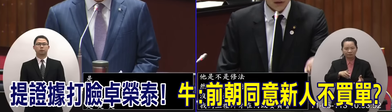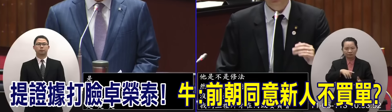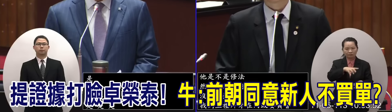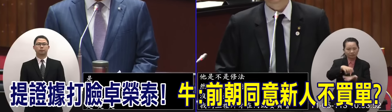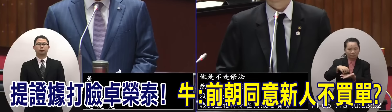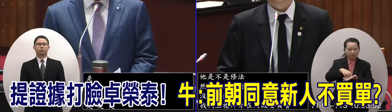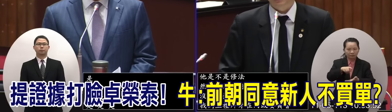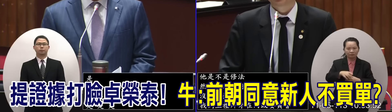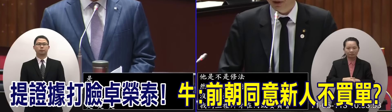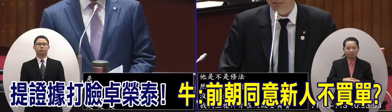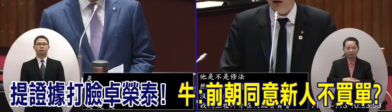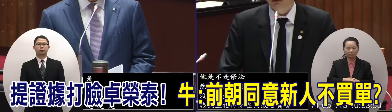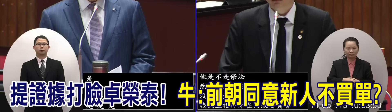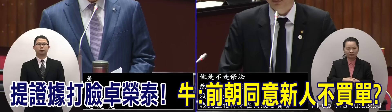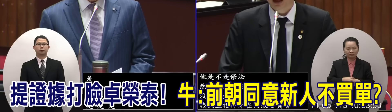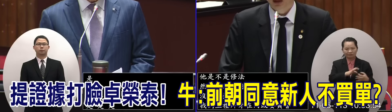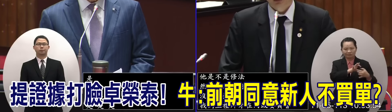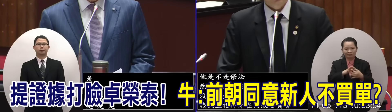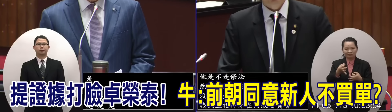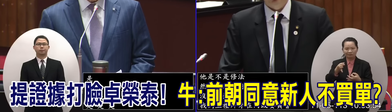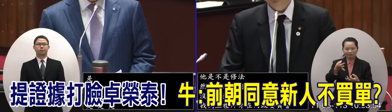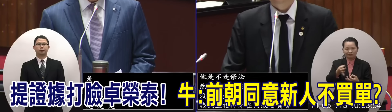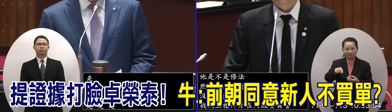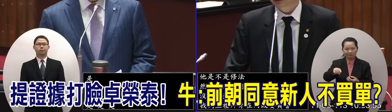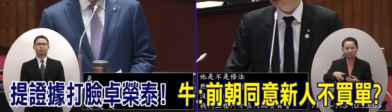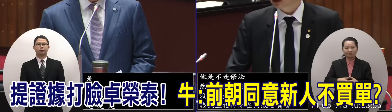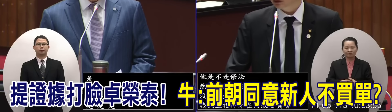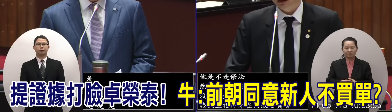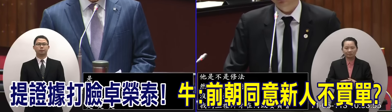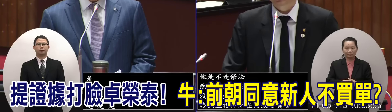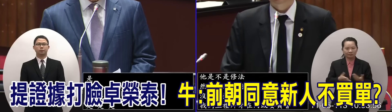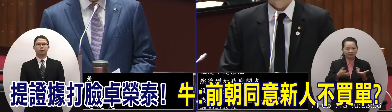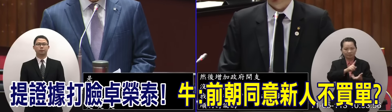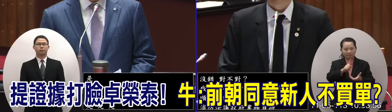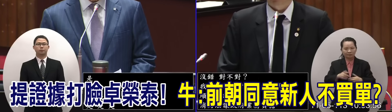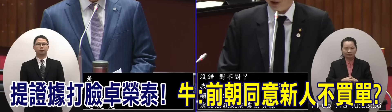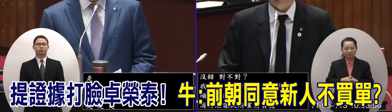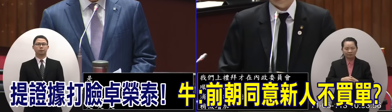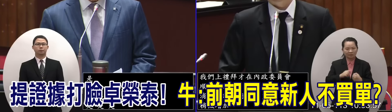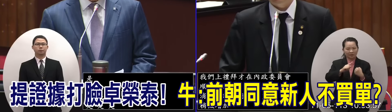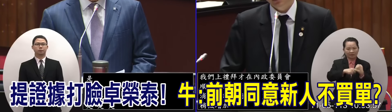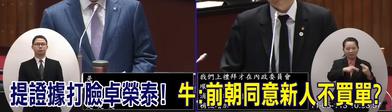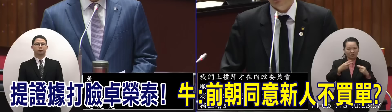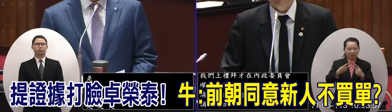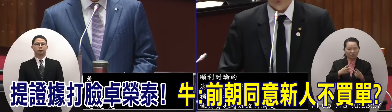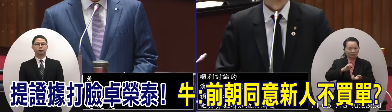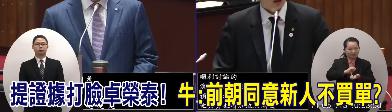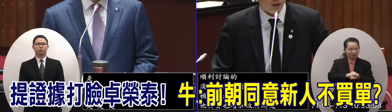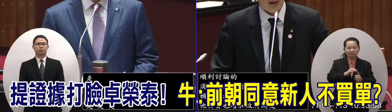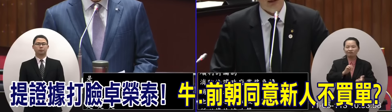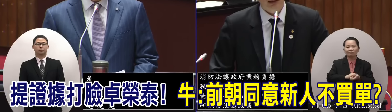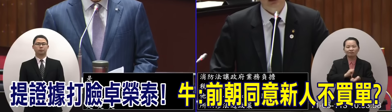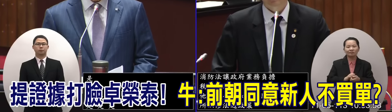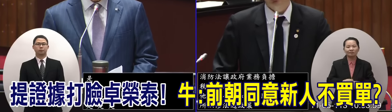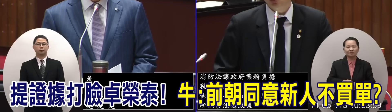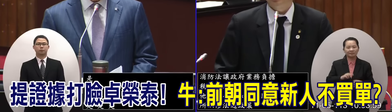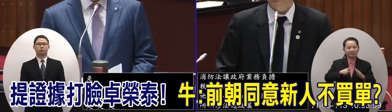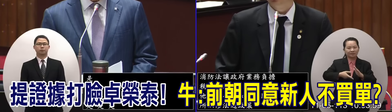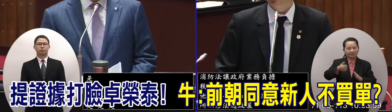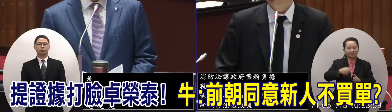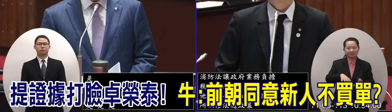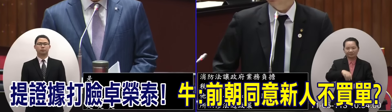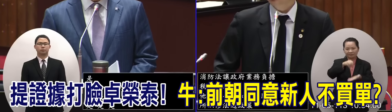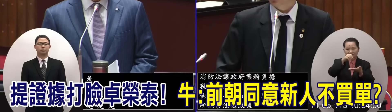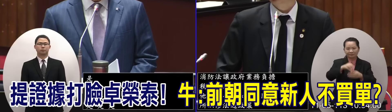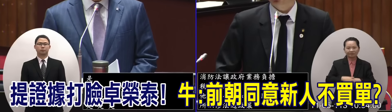个一定是涉裁员嘛，对不对？但是不是每一件事情它都一定要用修法表明的方式嘛？所以我想要院长你在这个地方去主张，